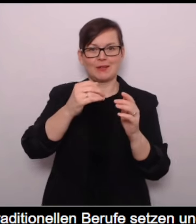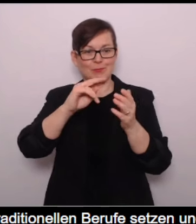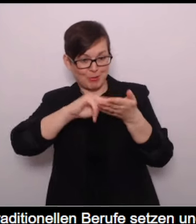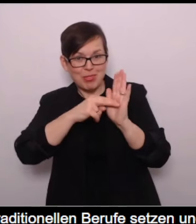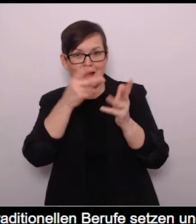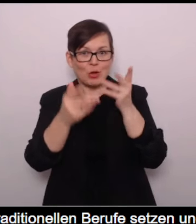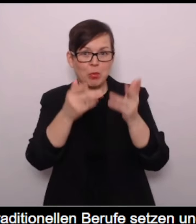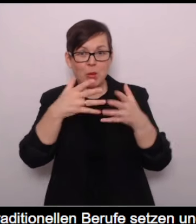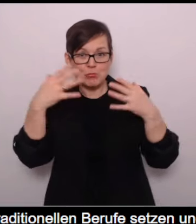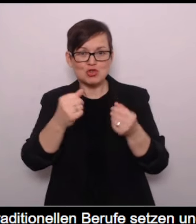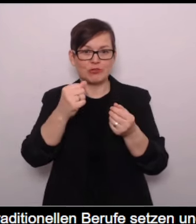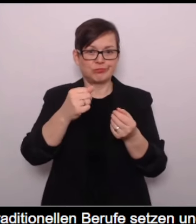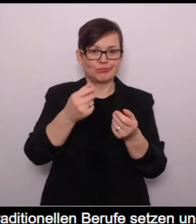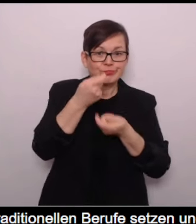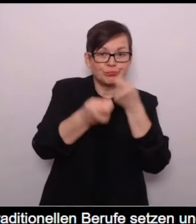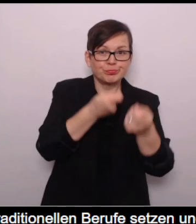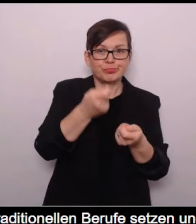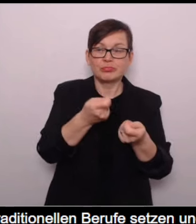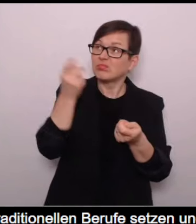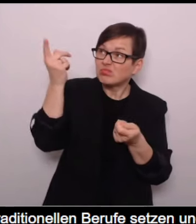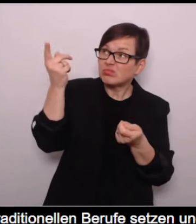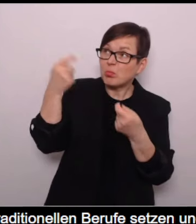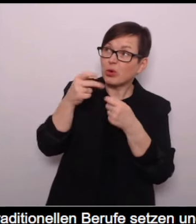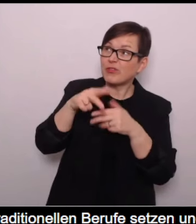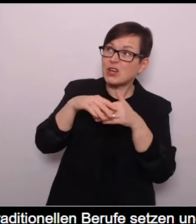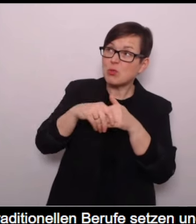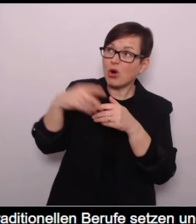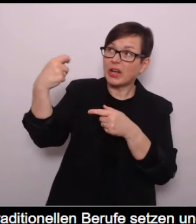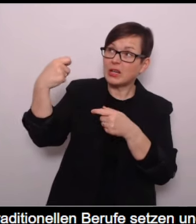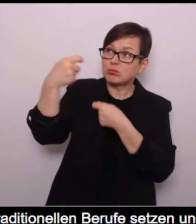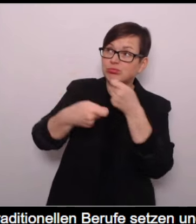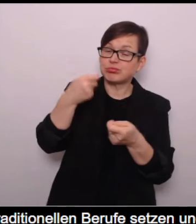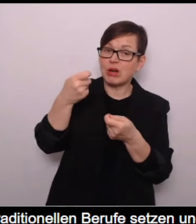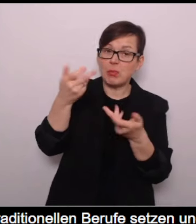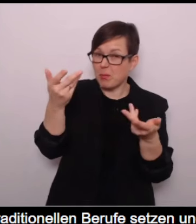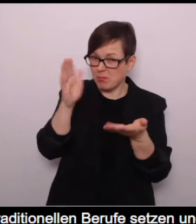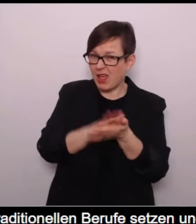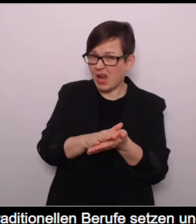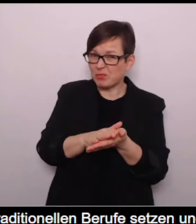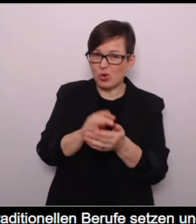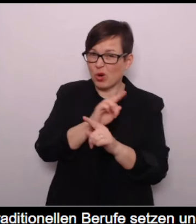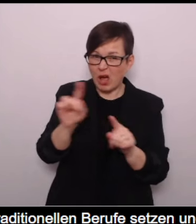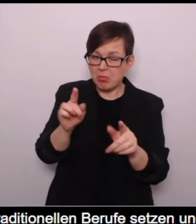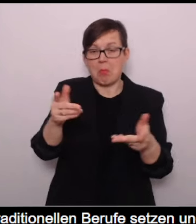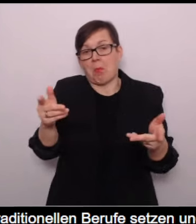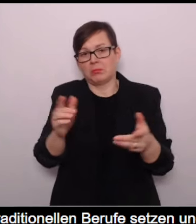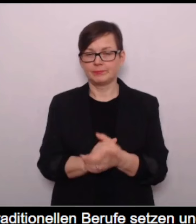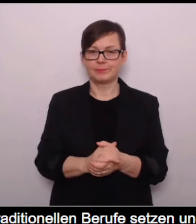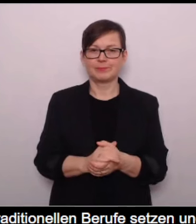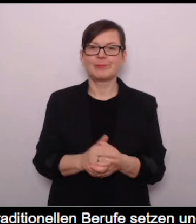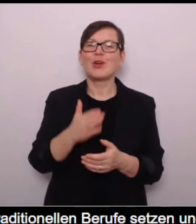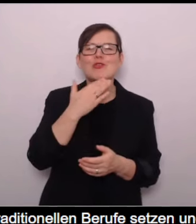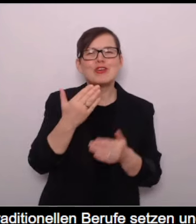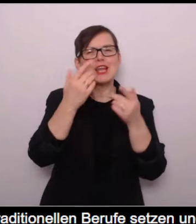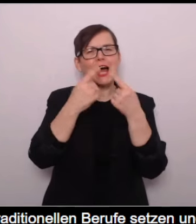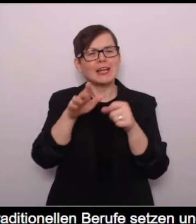Industrieprojekte, die die Zukunftsfähigkeit der Wirtschaft garantieren, ob wir die überhaupt noch abwickeln können oder dann mit bayerischem Geld reingehen müssen.